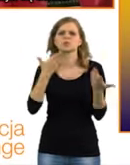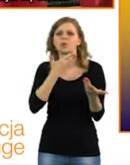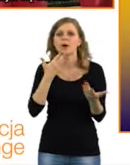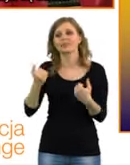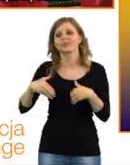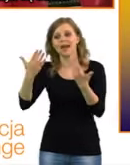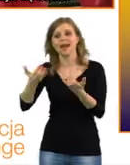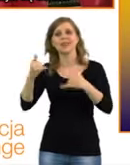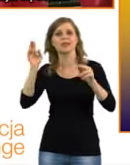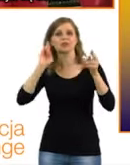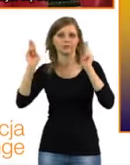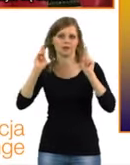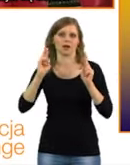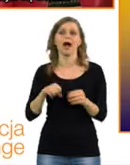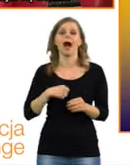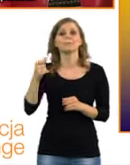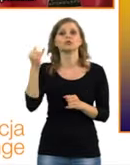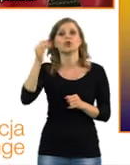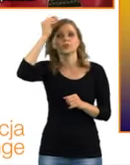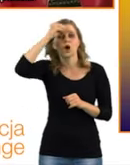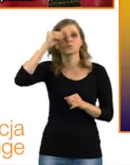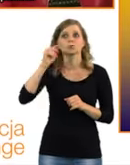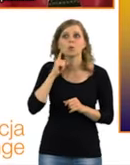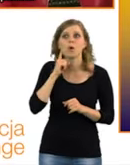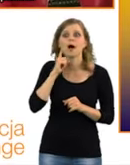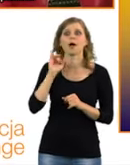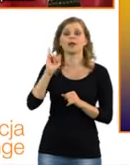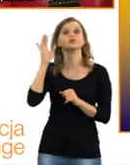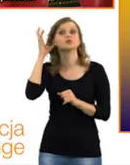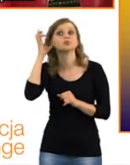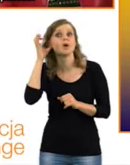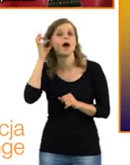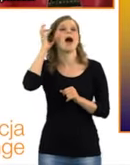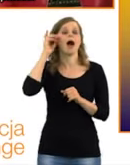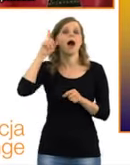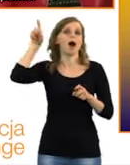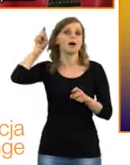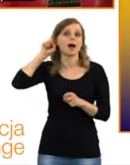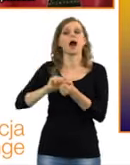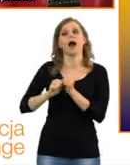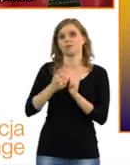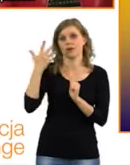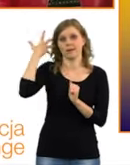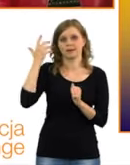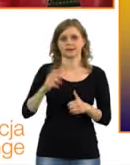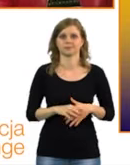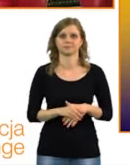by nauczyło się słuchać i słyszeć w aparatach słuchowych lub w